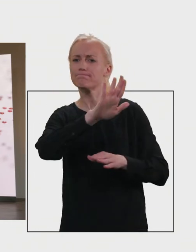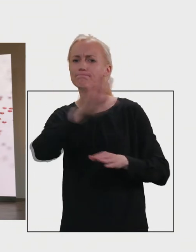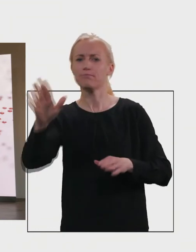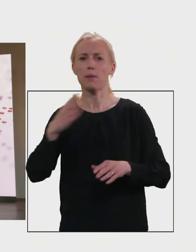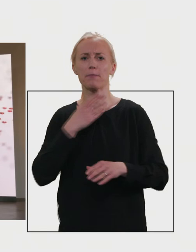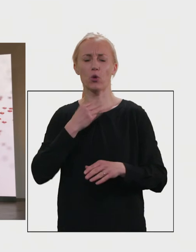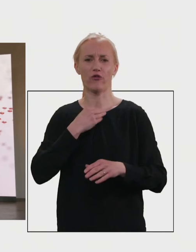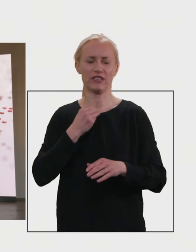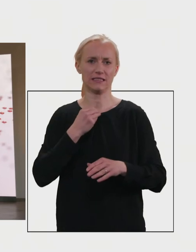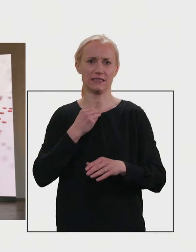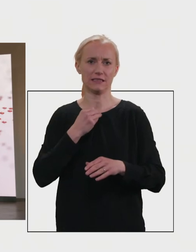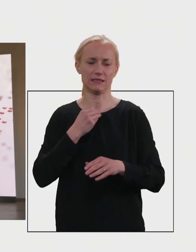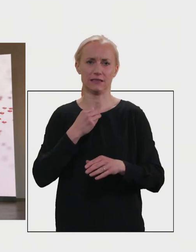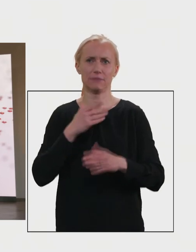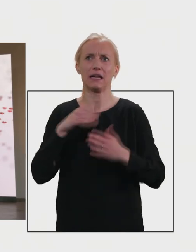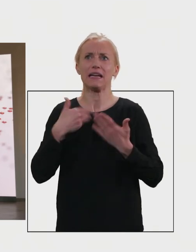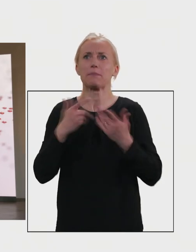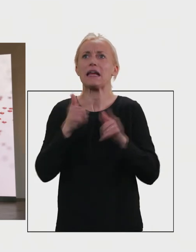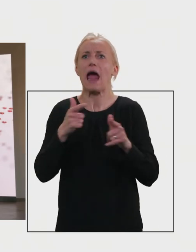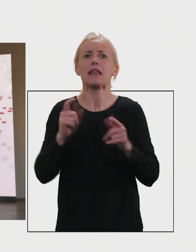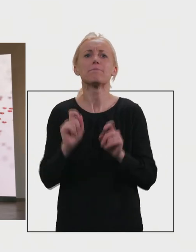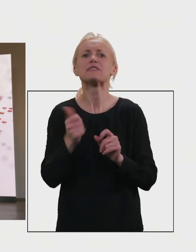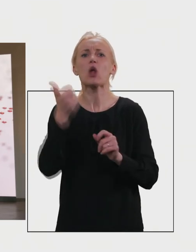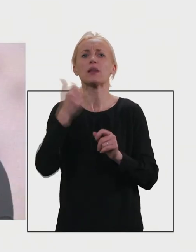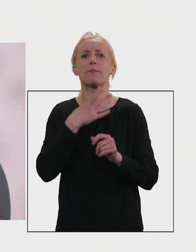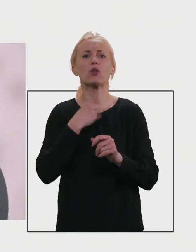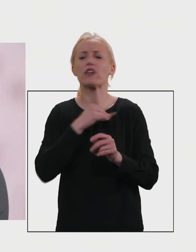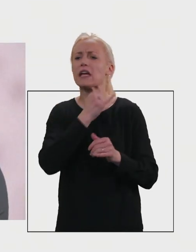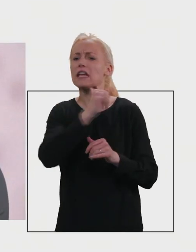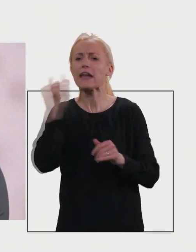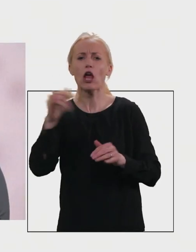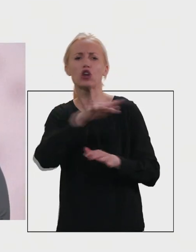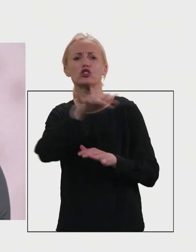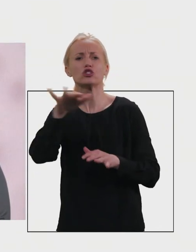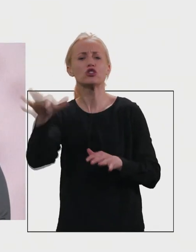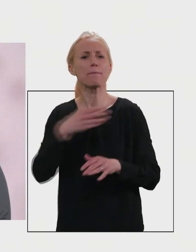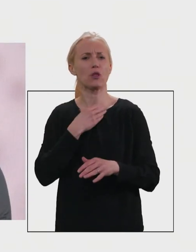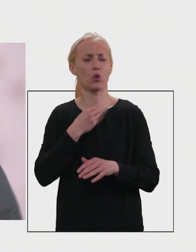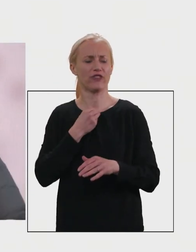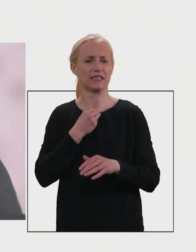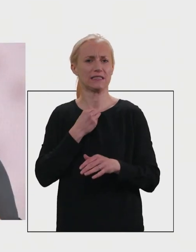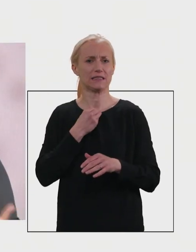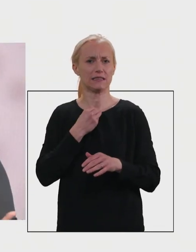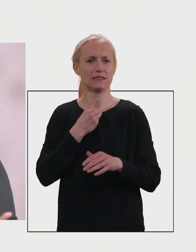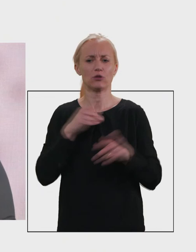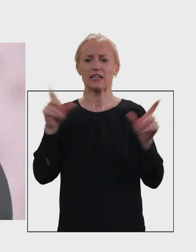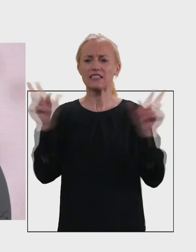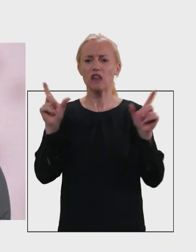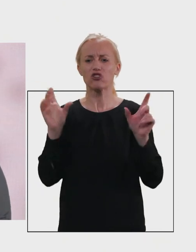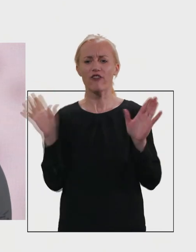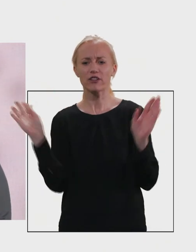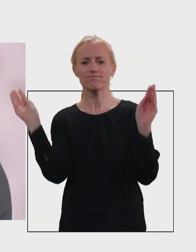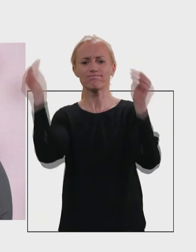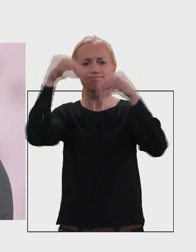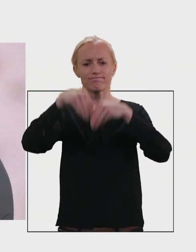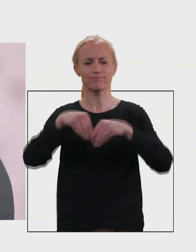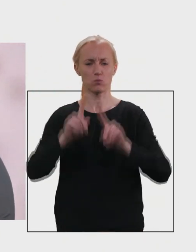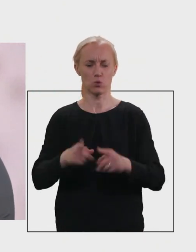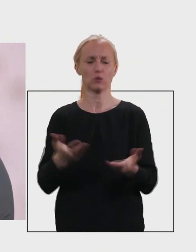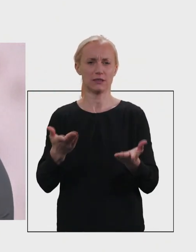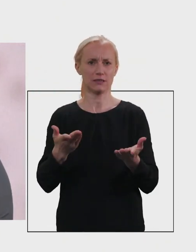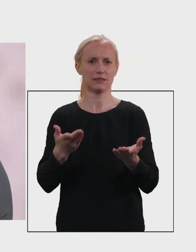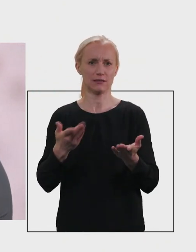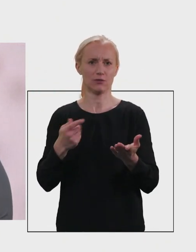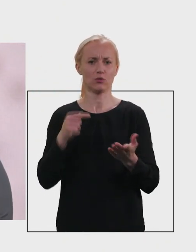und ich glaube, da gibt es gar keine besonderen Bedürfnisse, sondern jeder hat seine Bedürfnisse und die müssen in so einer Gesellschaft zusammengebracht werden und das Forum soll so